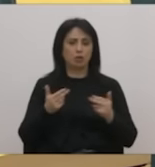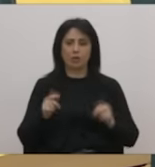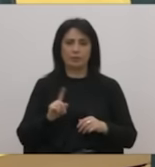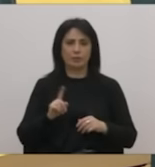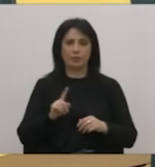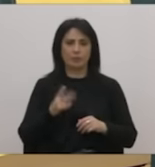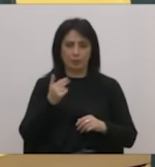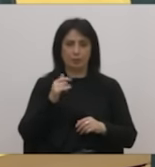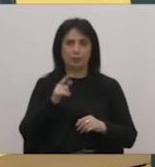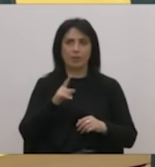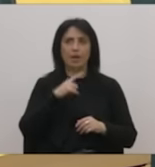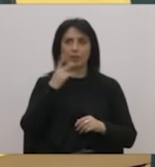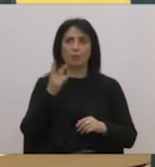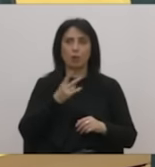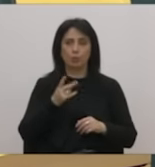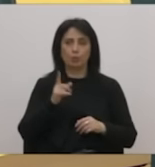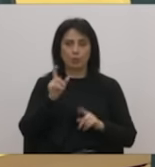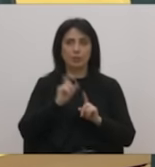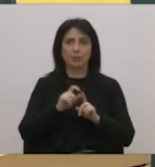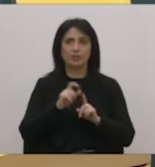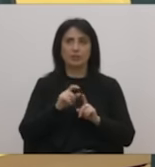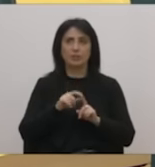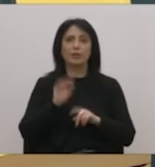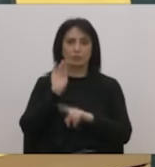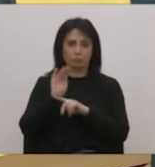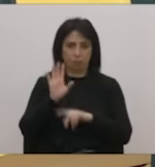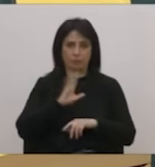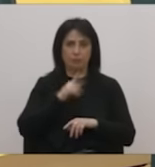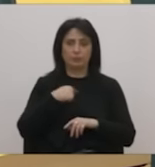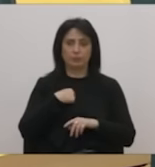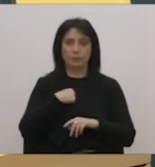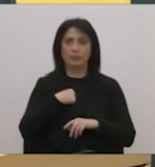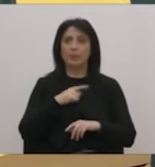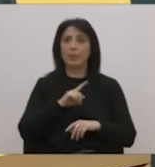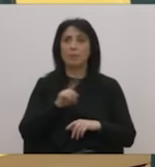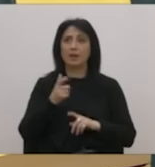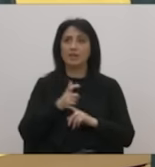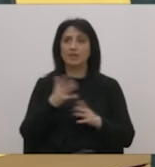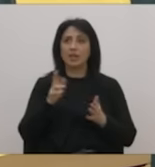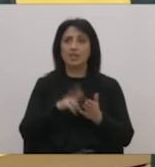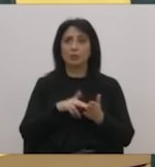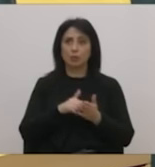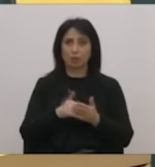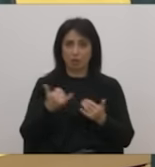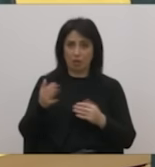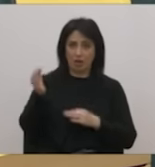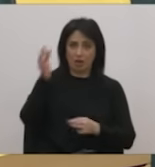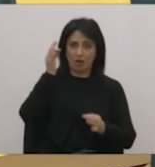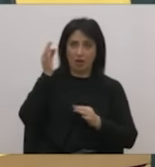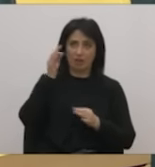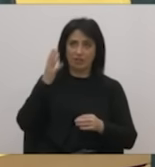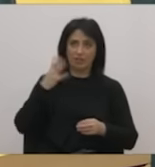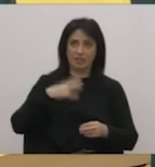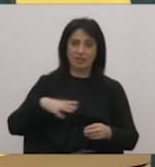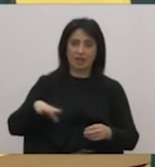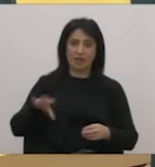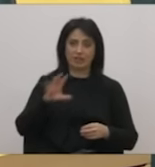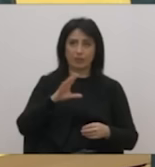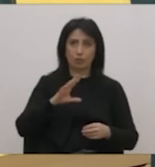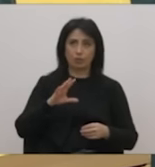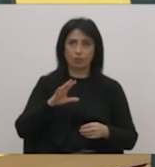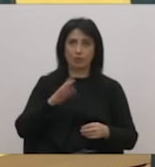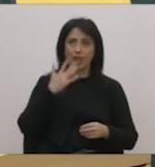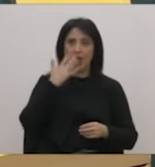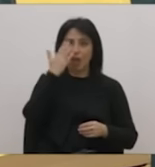გამიზიარებია, რა თქმა უნდა გამიკრიტიკებია, მაგრამ ძალიან დიდი ბოდიში ეხლა გაახსენდა საქართველოს